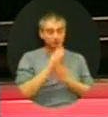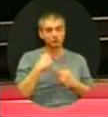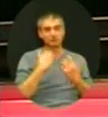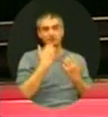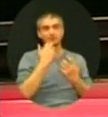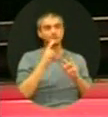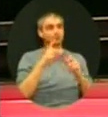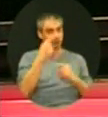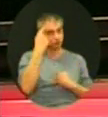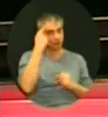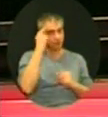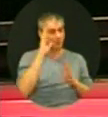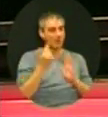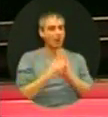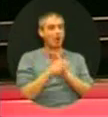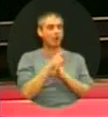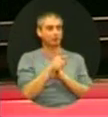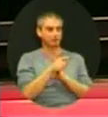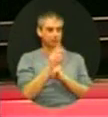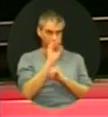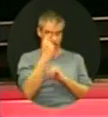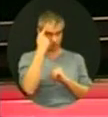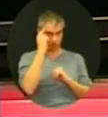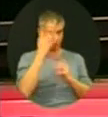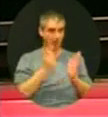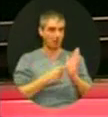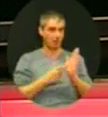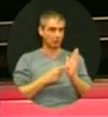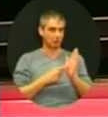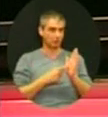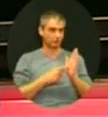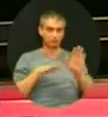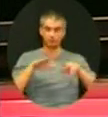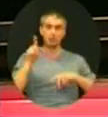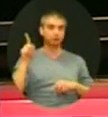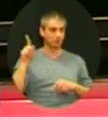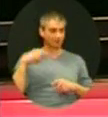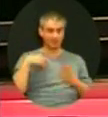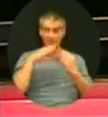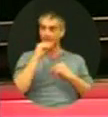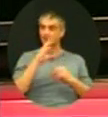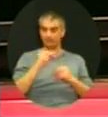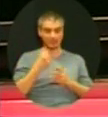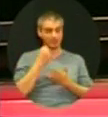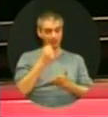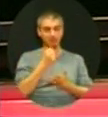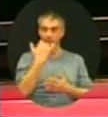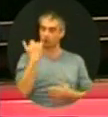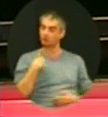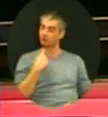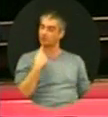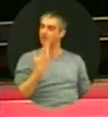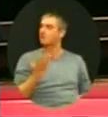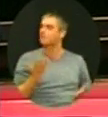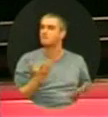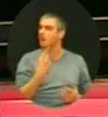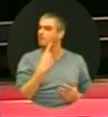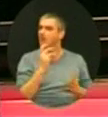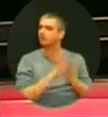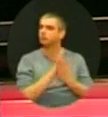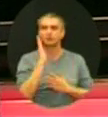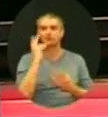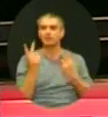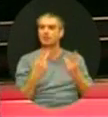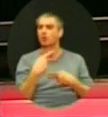גם לציבור שהוא ידע מה חסר לו, כדי שידע מה לדרוש. הממשלה, ואני דיברתי על זה סביב התקציב, כל הזמן אמרתי, מה 118